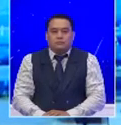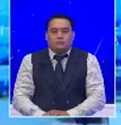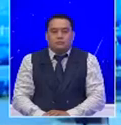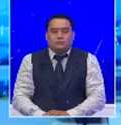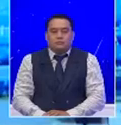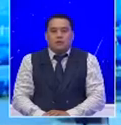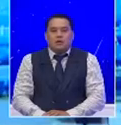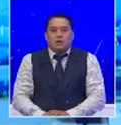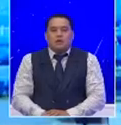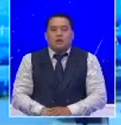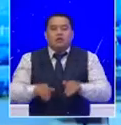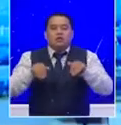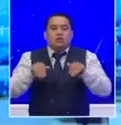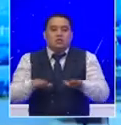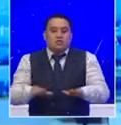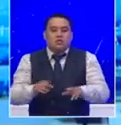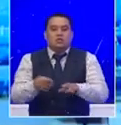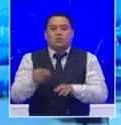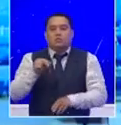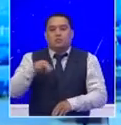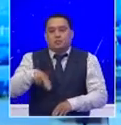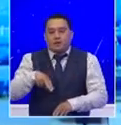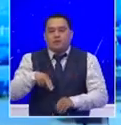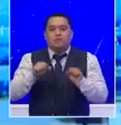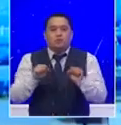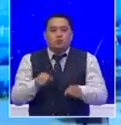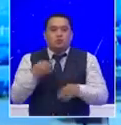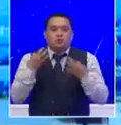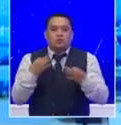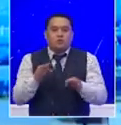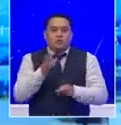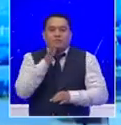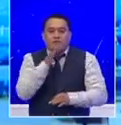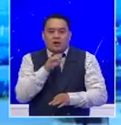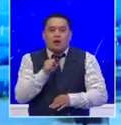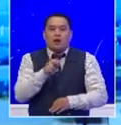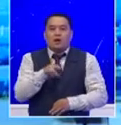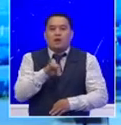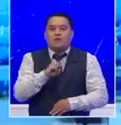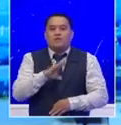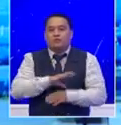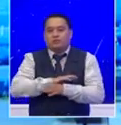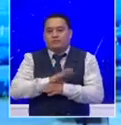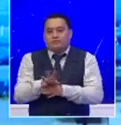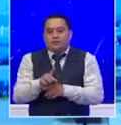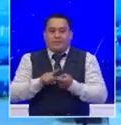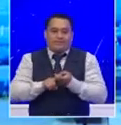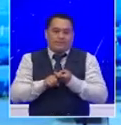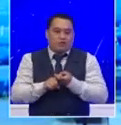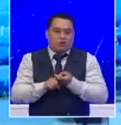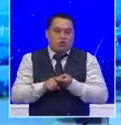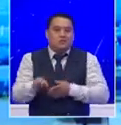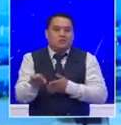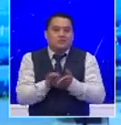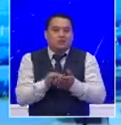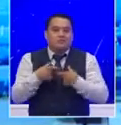Своевременное принятие режима чрезвычайного положения позволило выиграть время и оттянуть пик эпидемии коронавирусной инфекции. Однако сразу